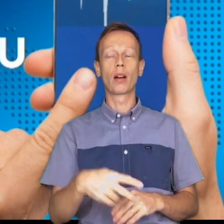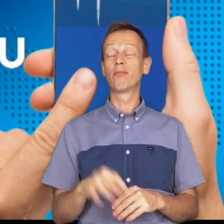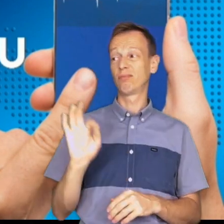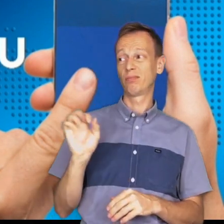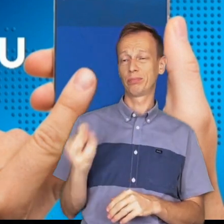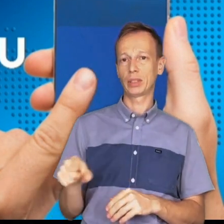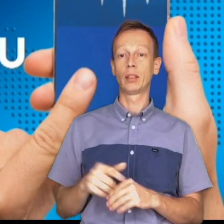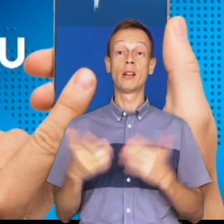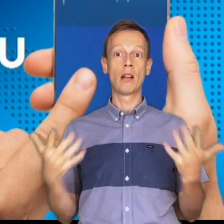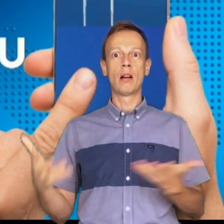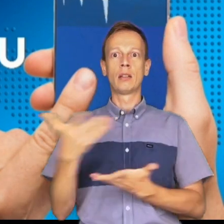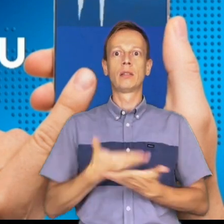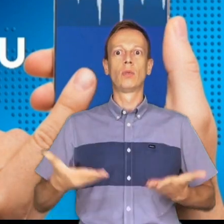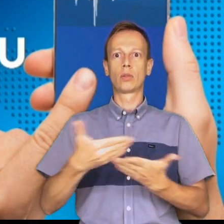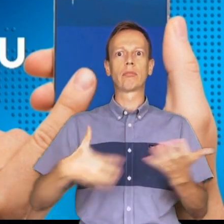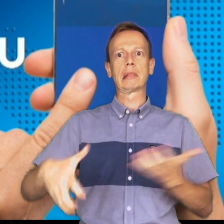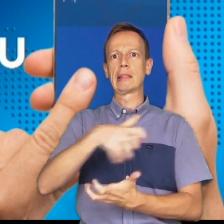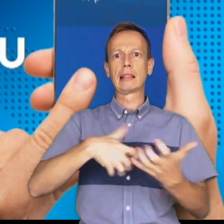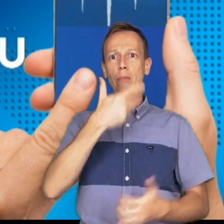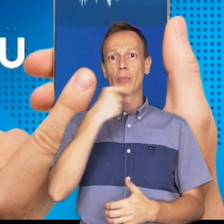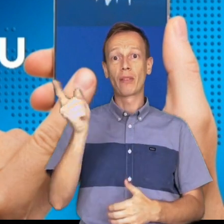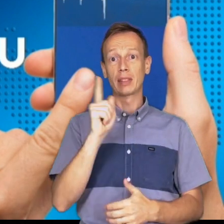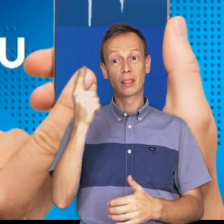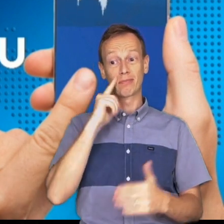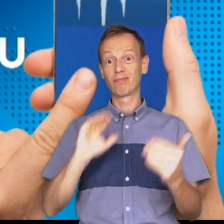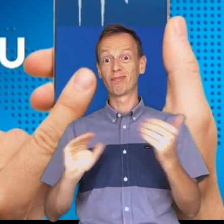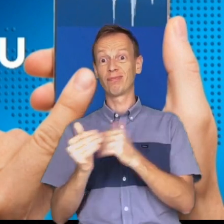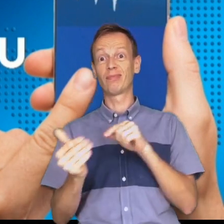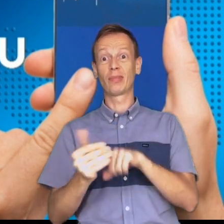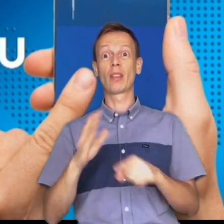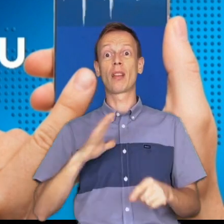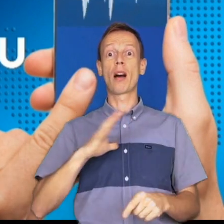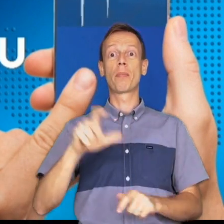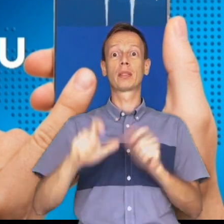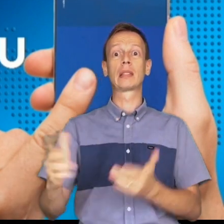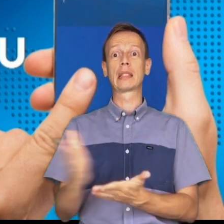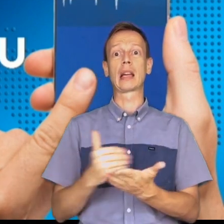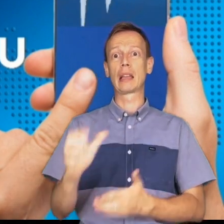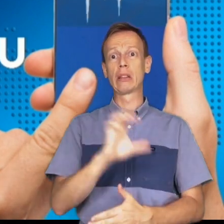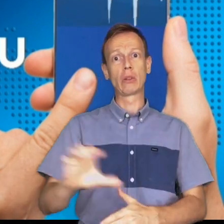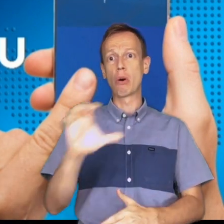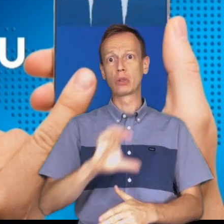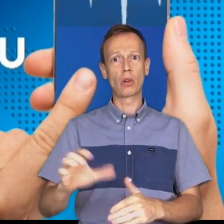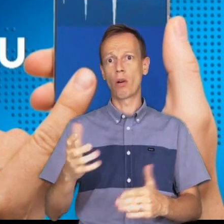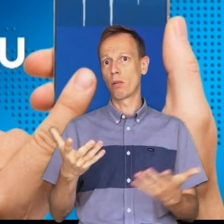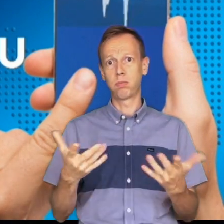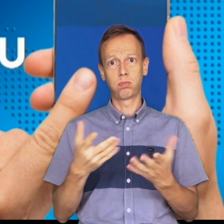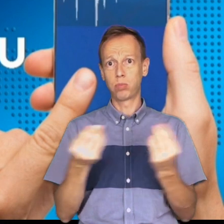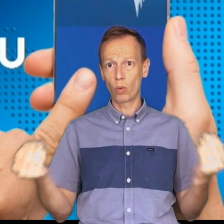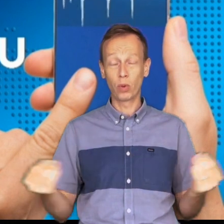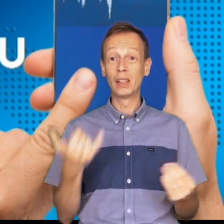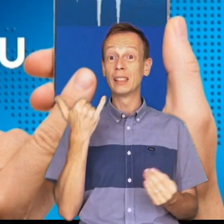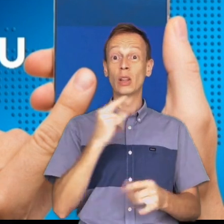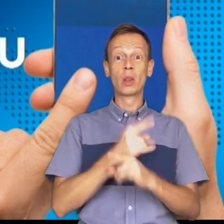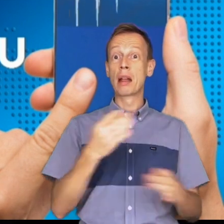Donc oui, la situation est tendue. Derrière, il y a des centaines de salariés. Et donc aujourd'hui, réellement, garder des